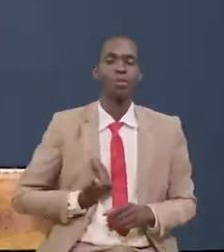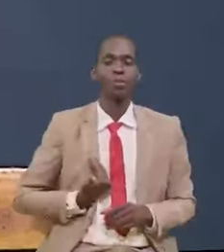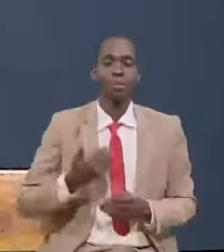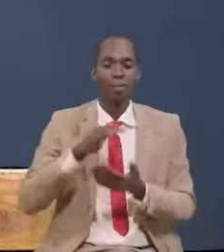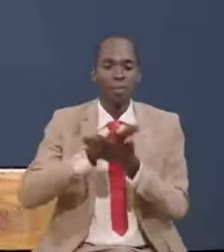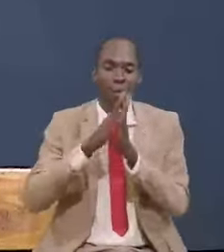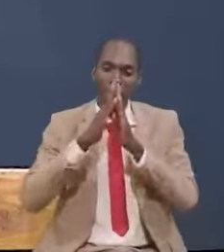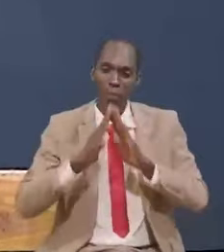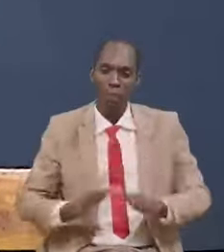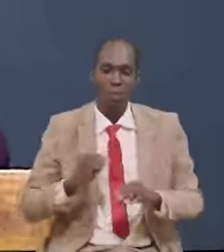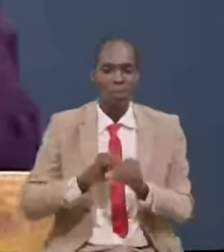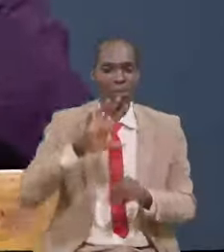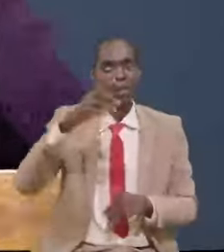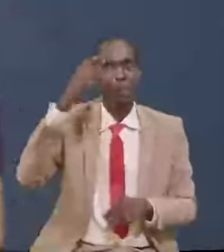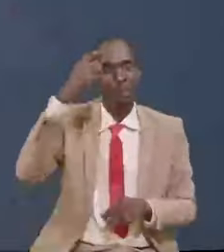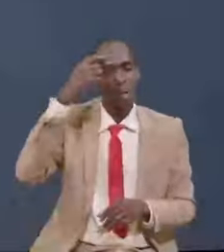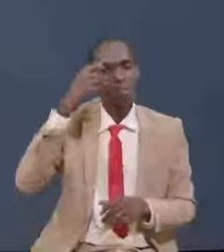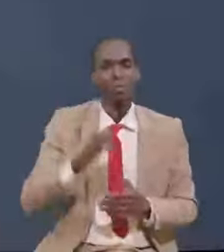La paix dans ta pensée.